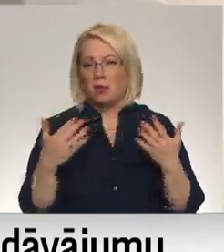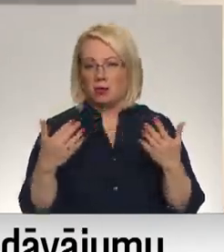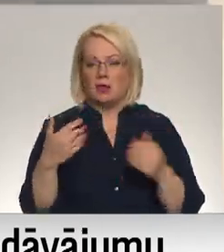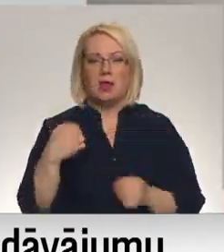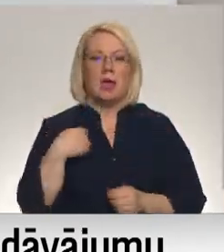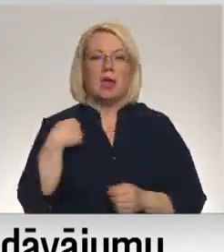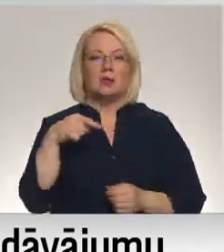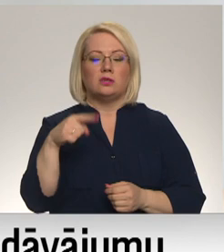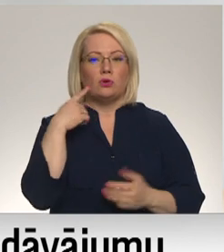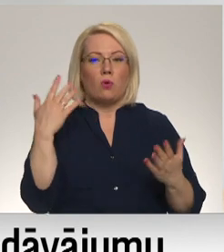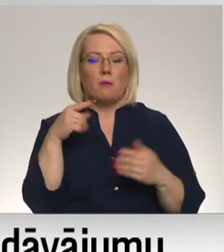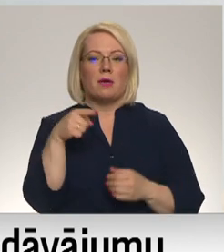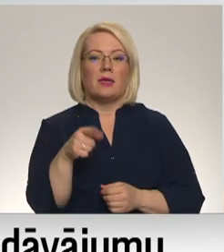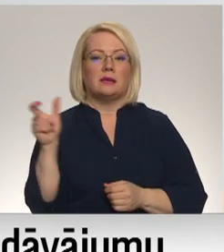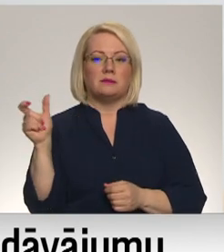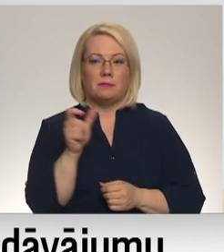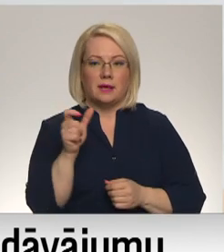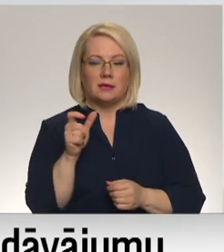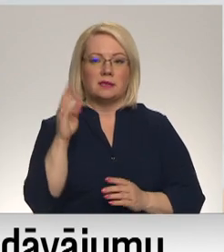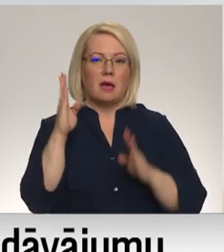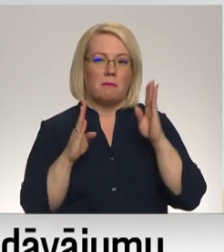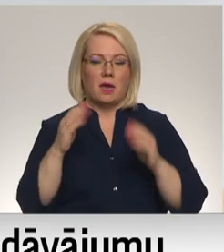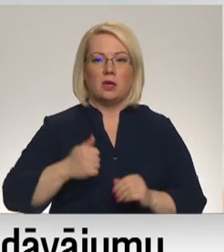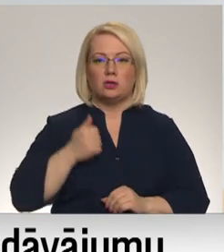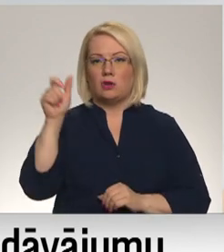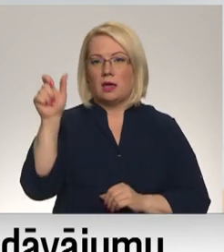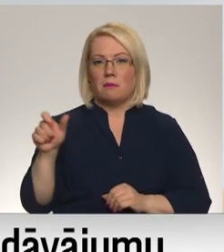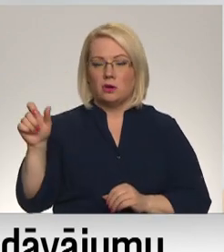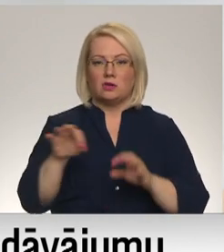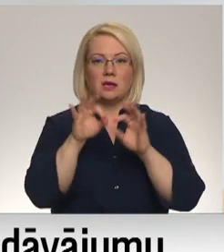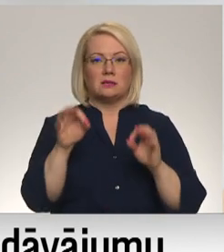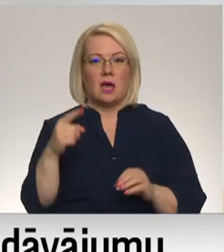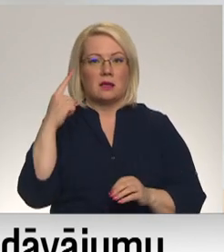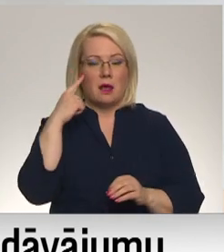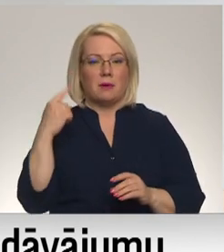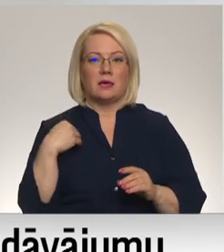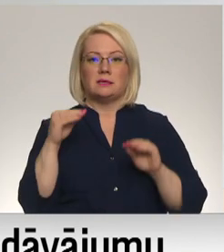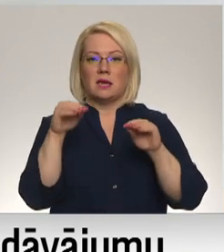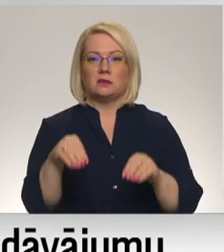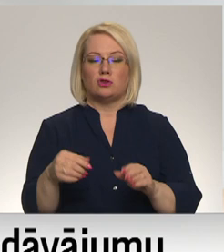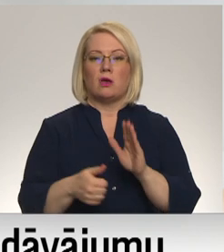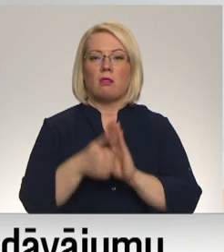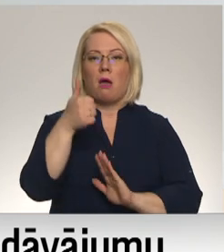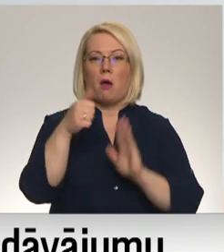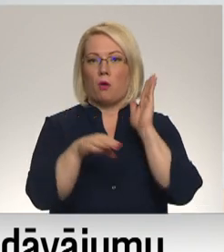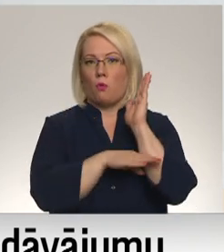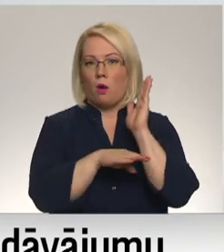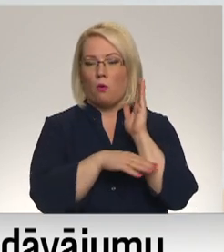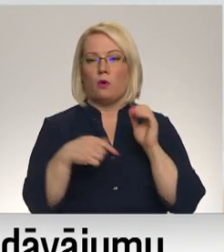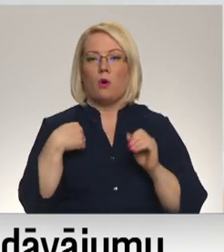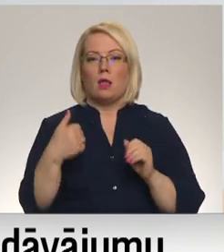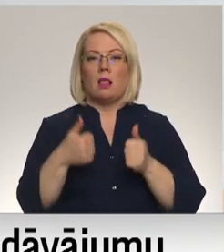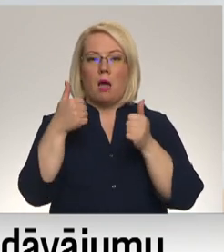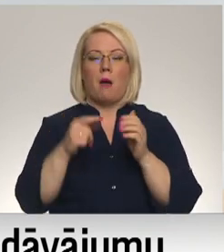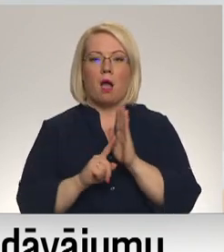domāju, ka tas pienācis brīdis, kad viņš īpašnieki tiešām sāk saprast, ka jo es iestādīšu labāku stādu, jo viņš labāk